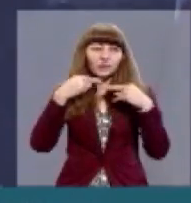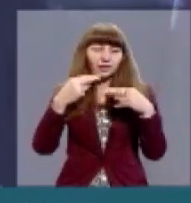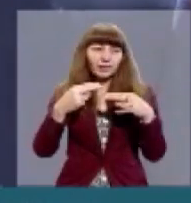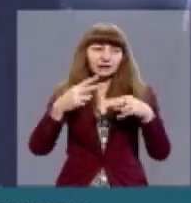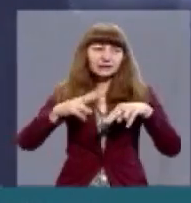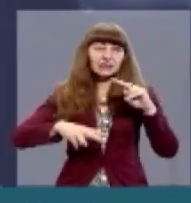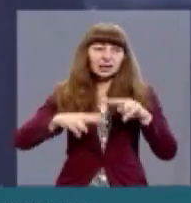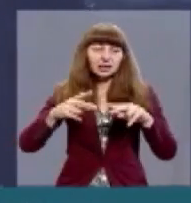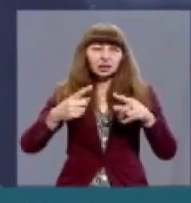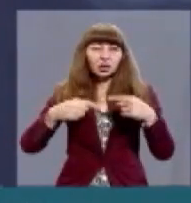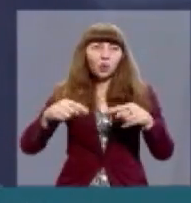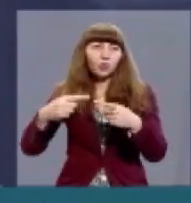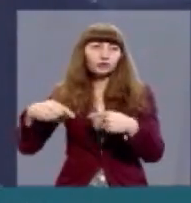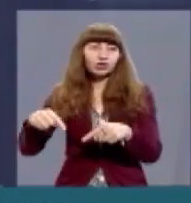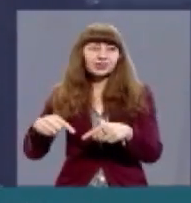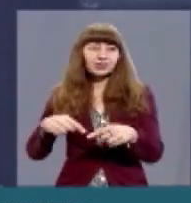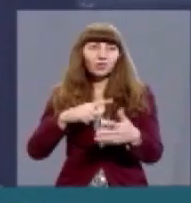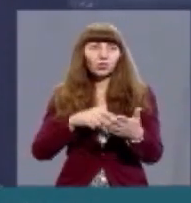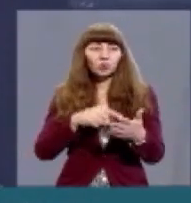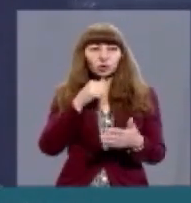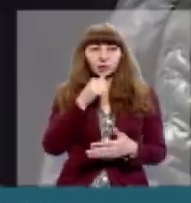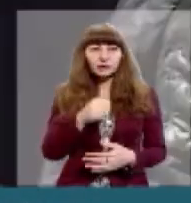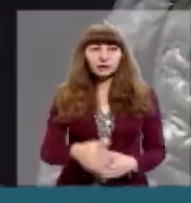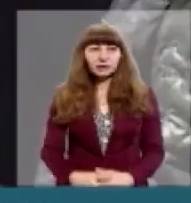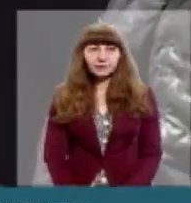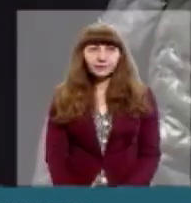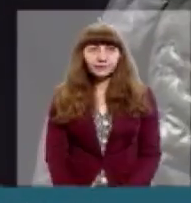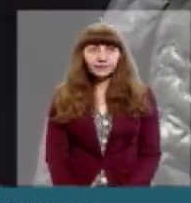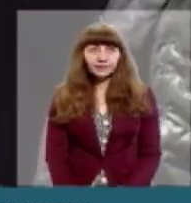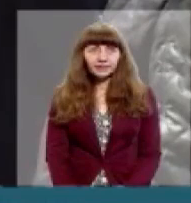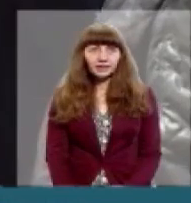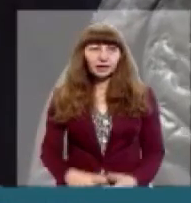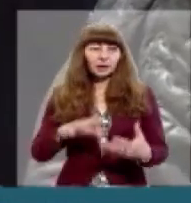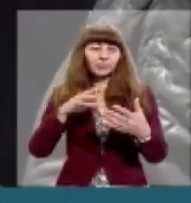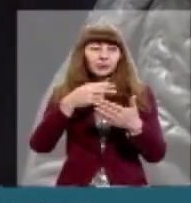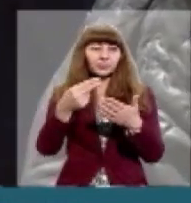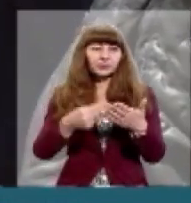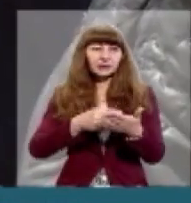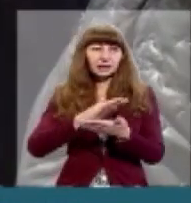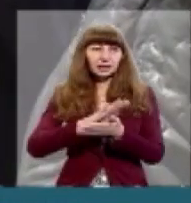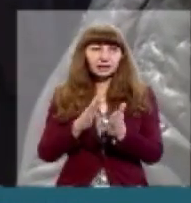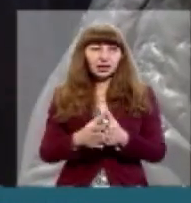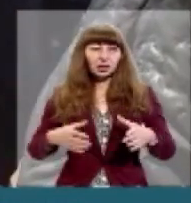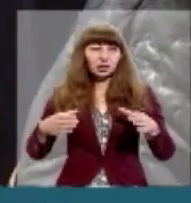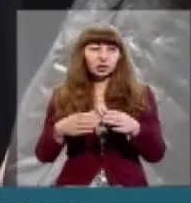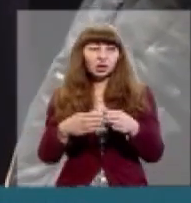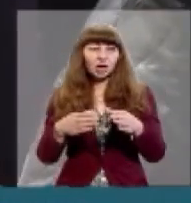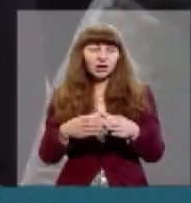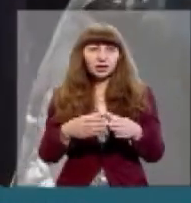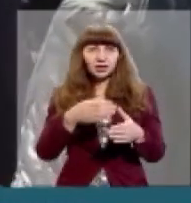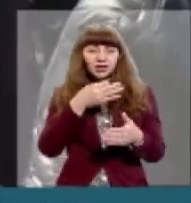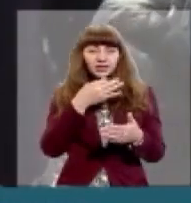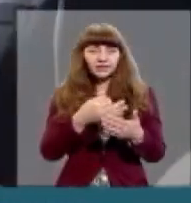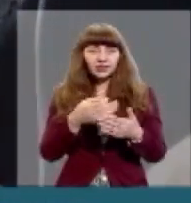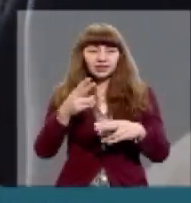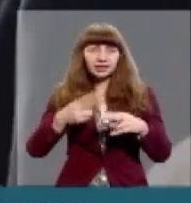ол тиісті қаражат бөлініп толығымен бітуге тиісті. Шағын аудандағы екі үйдің құрылысын аяқтау үшін жауапкершілігі